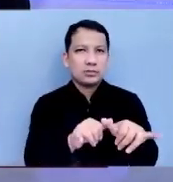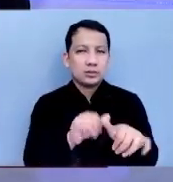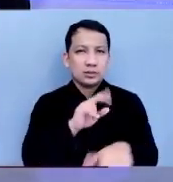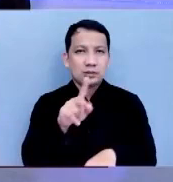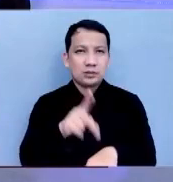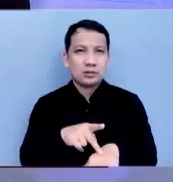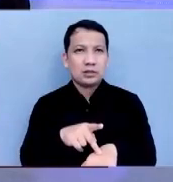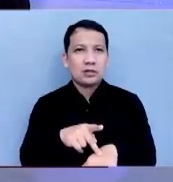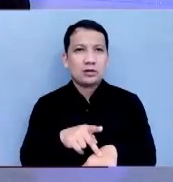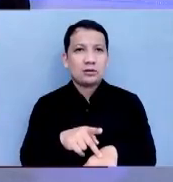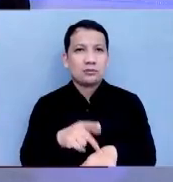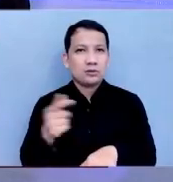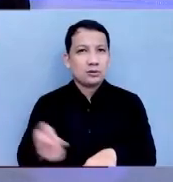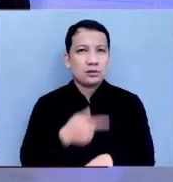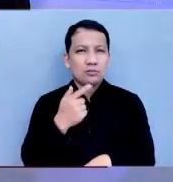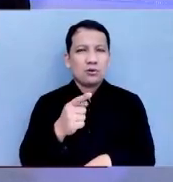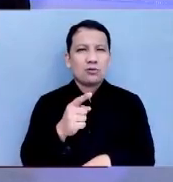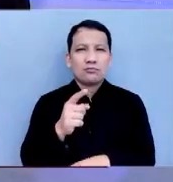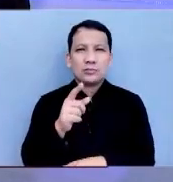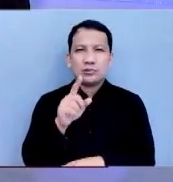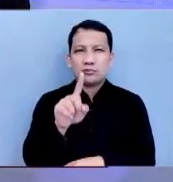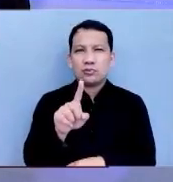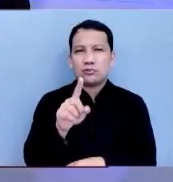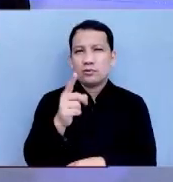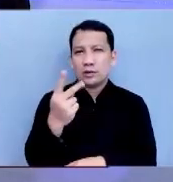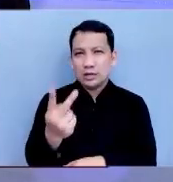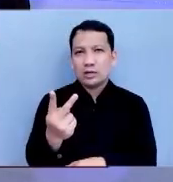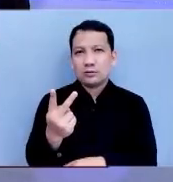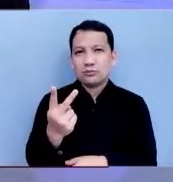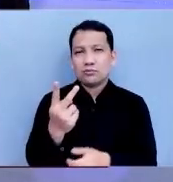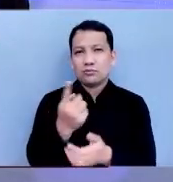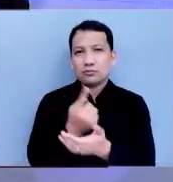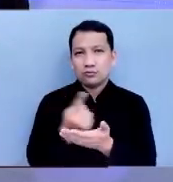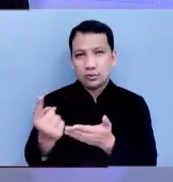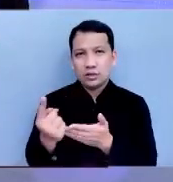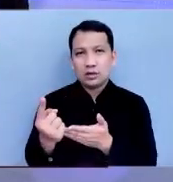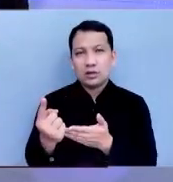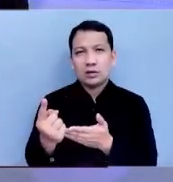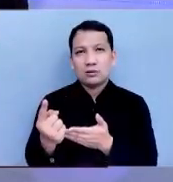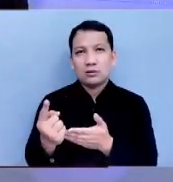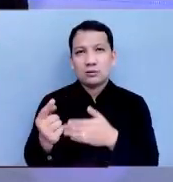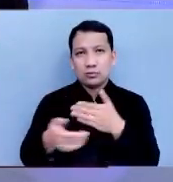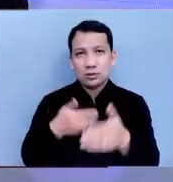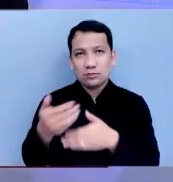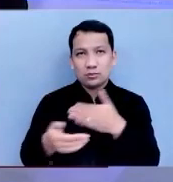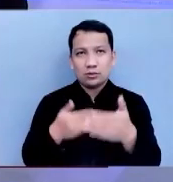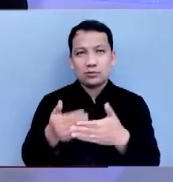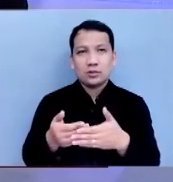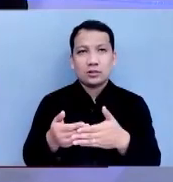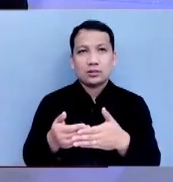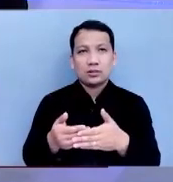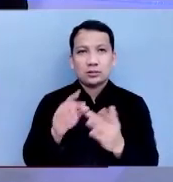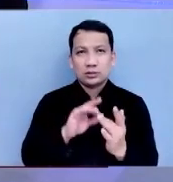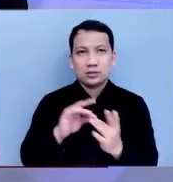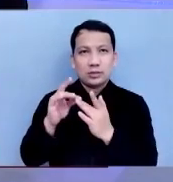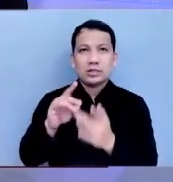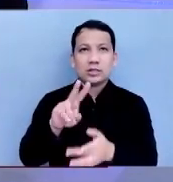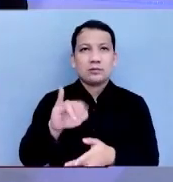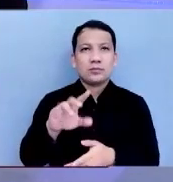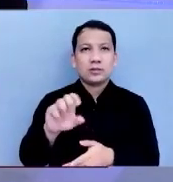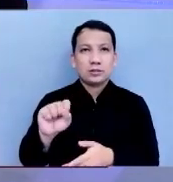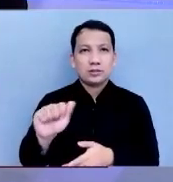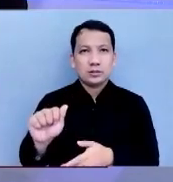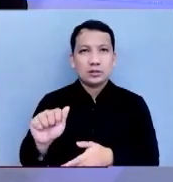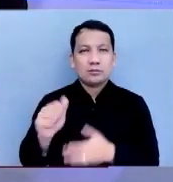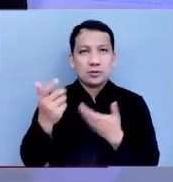Pilipinas. Tatagal lamang daw sila sa Pilipinas ng 1 hanggang 2 linggo habang pinoproseso ang kanilang mga special visas. Matapos